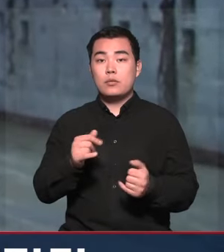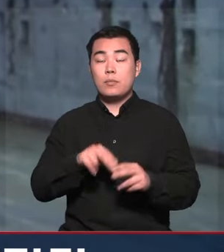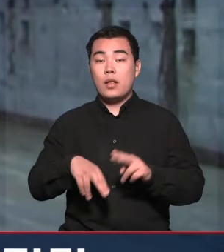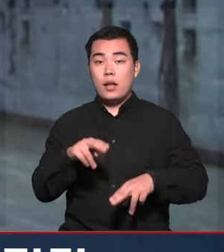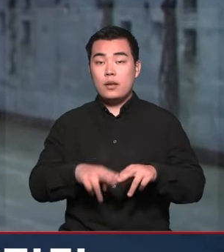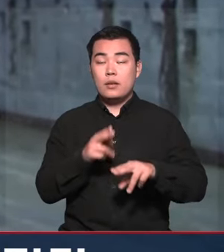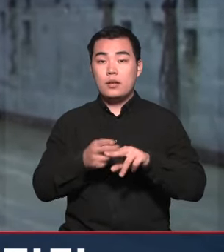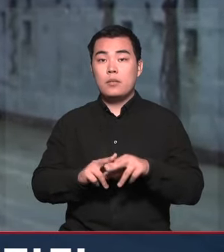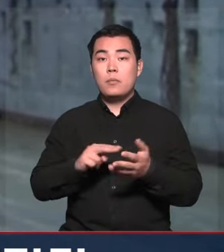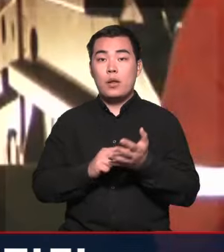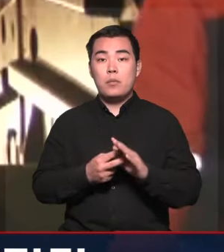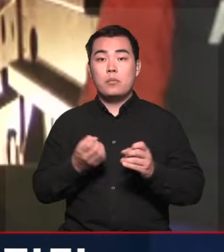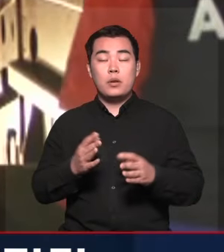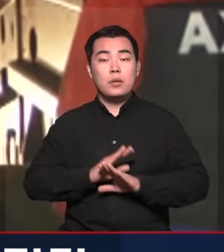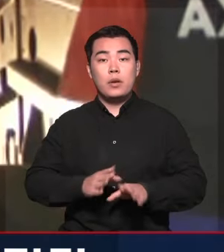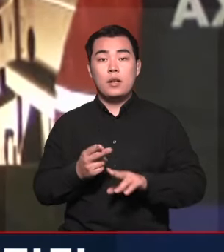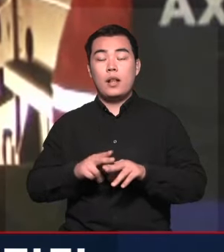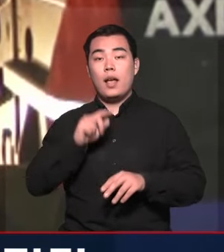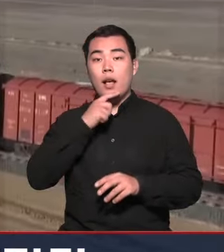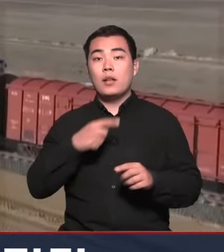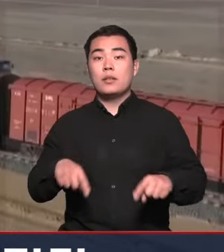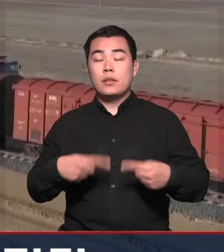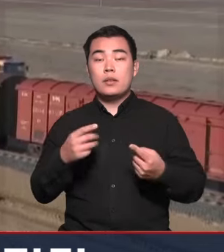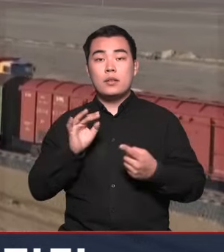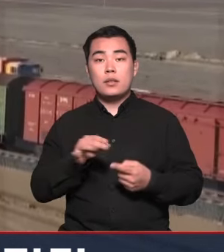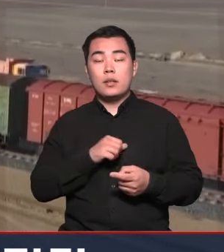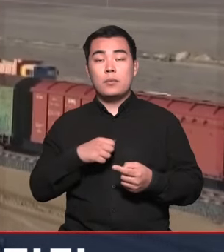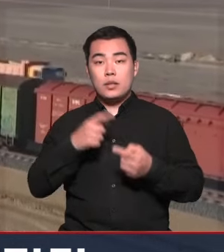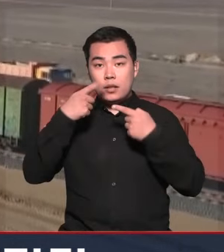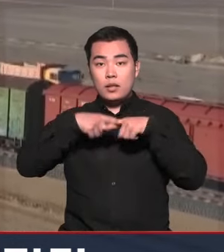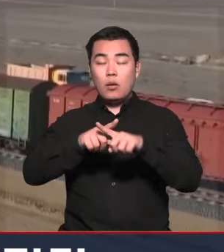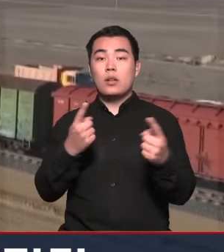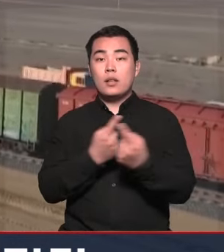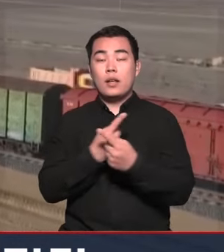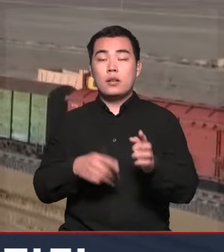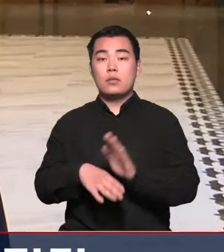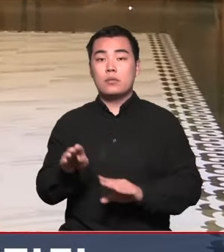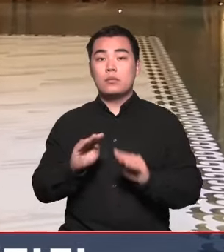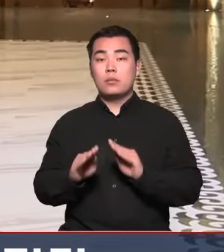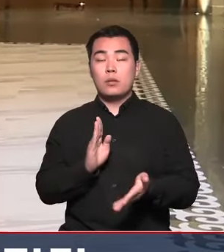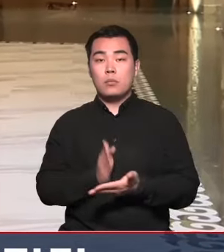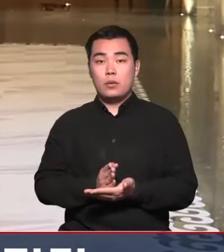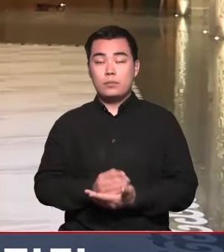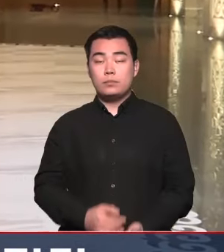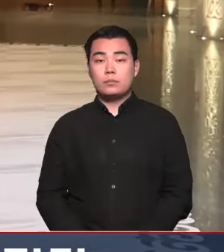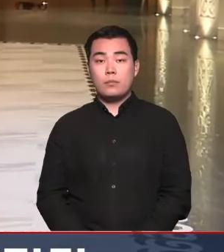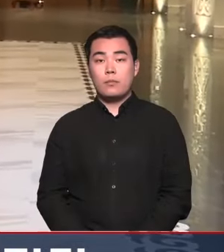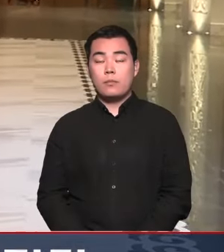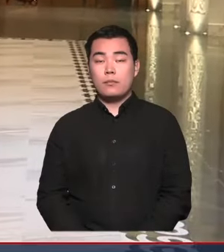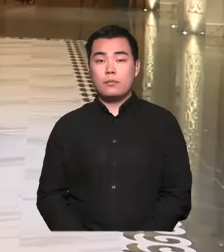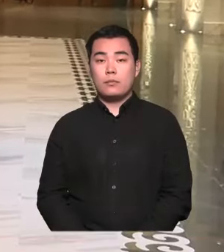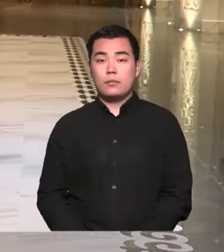емес. Экономикалық интеграцияны жақсартуға және инфрақұрылымды дамытуға бағытталған нақты қадам.